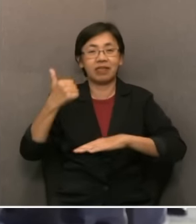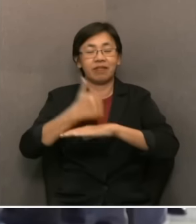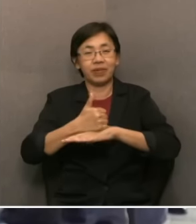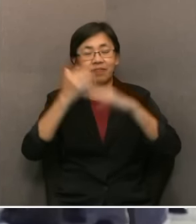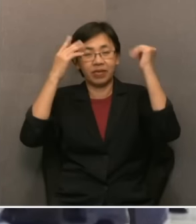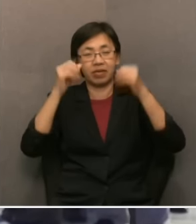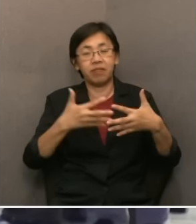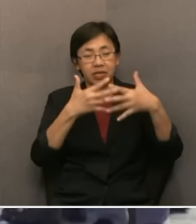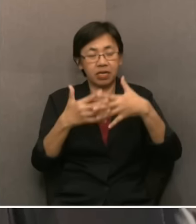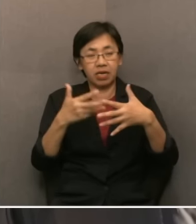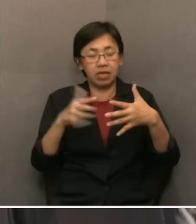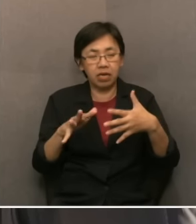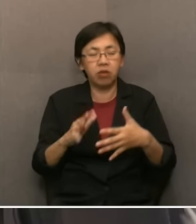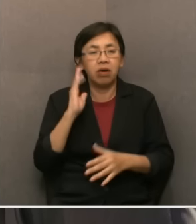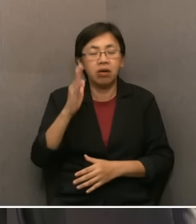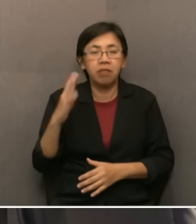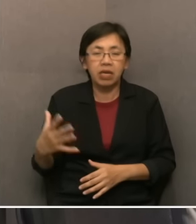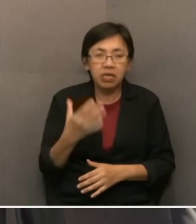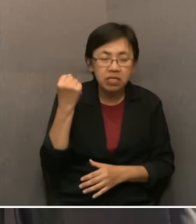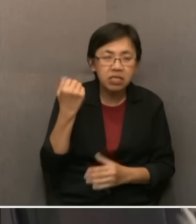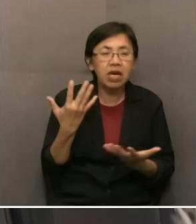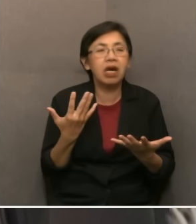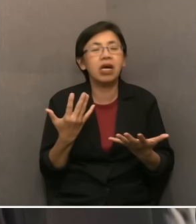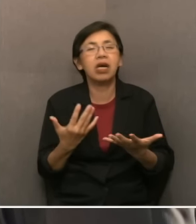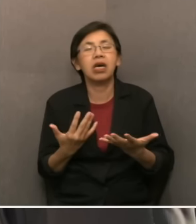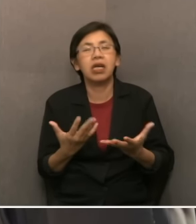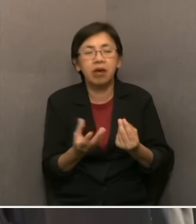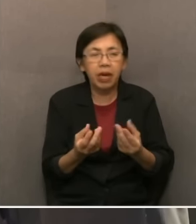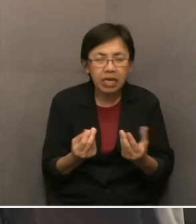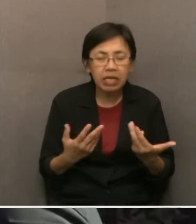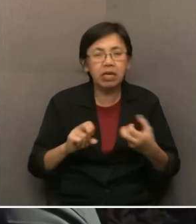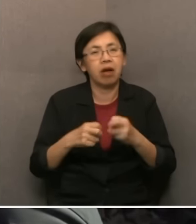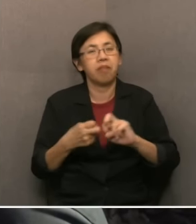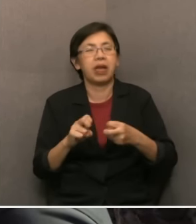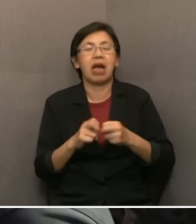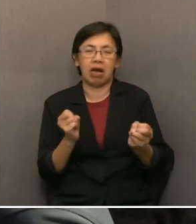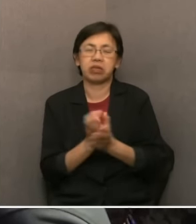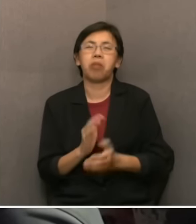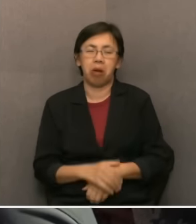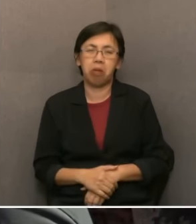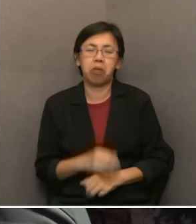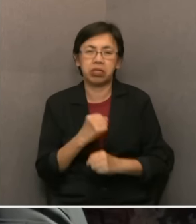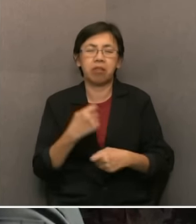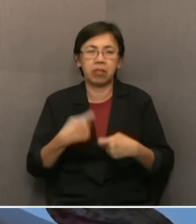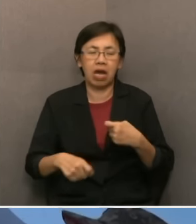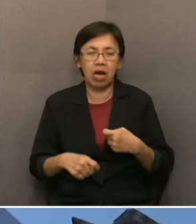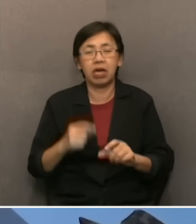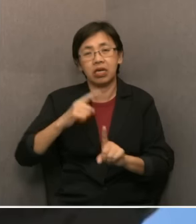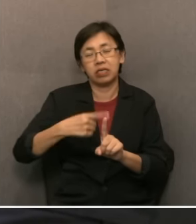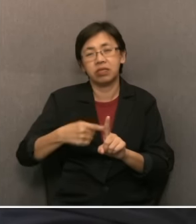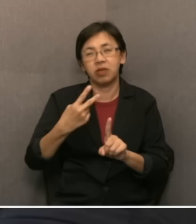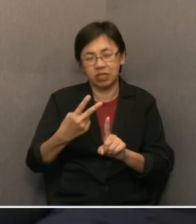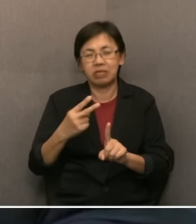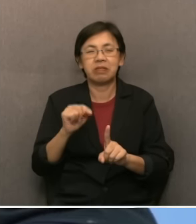เจรจาเนี่ยการยึดคืนหรือการลุกร้ำเรื่องดินแดนเนี่ยมันอาจจะทำได้ยากแล้วฉะนั้นช่วง 2เดือนนี้มันอาจจะเป็นช่วงแบบเวลา